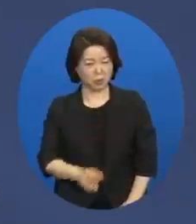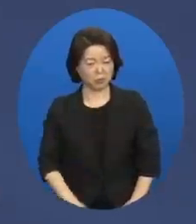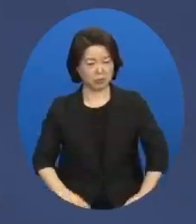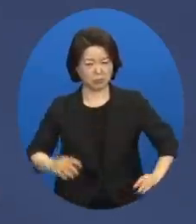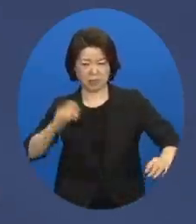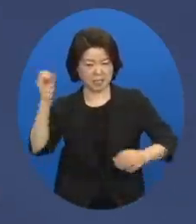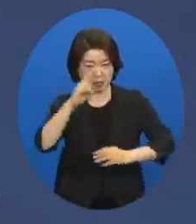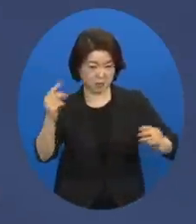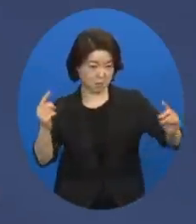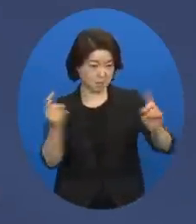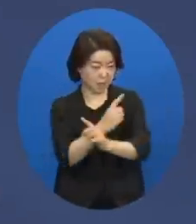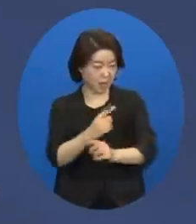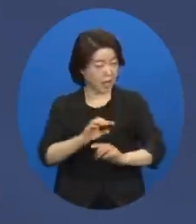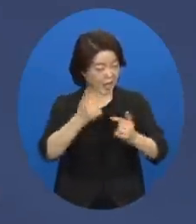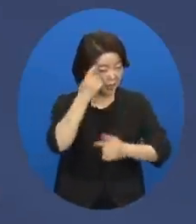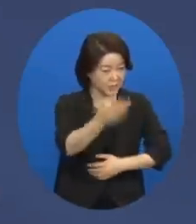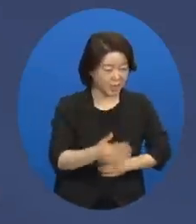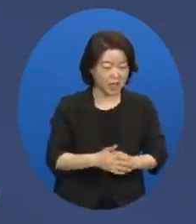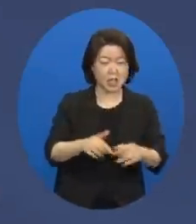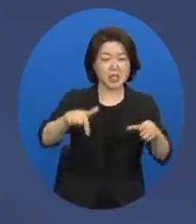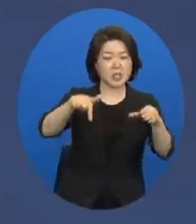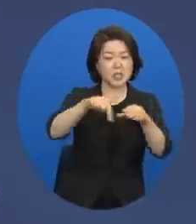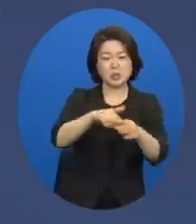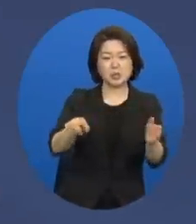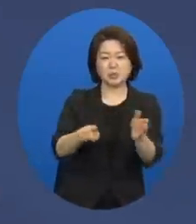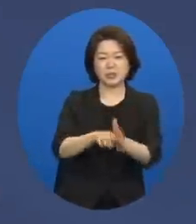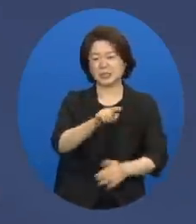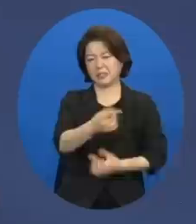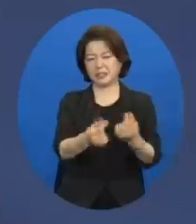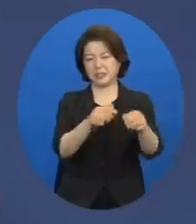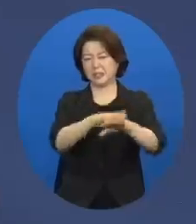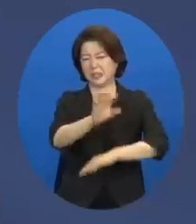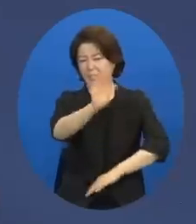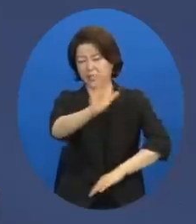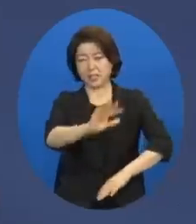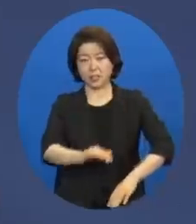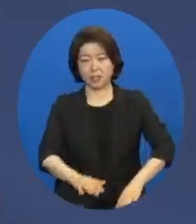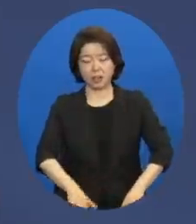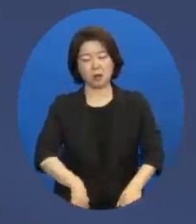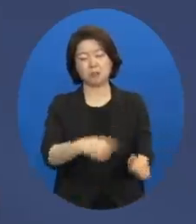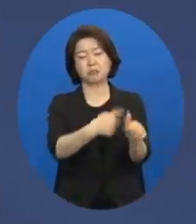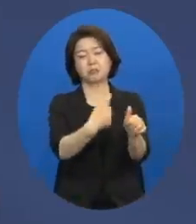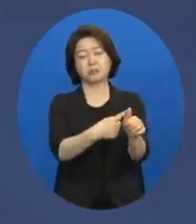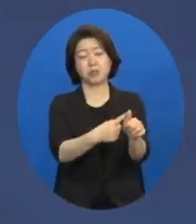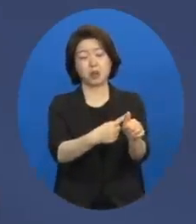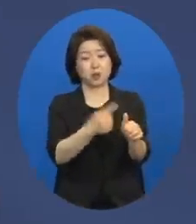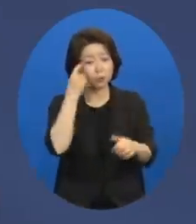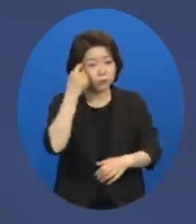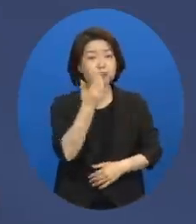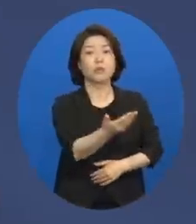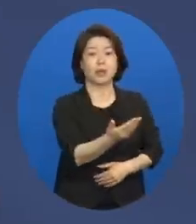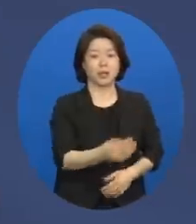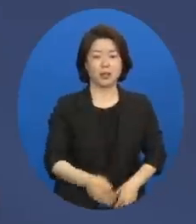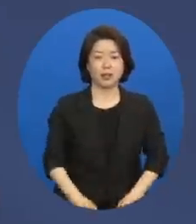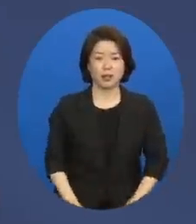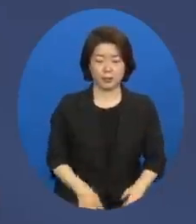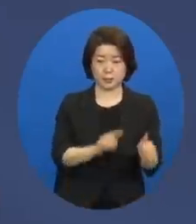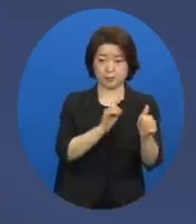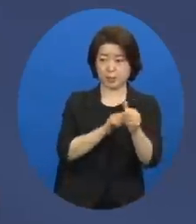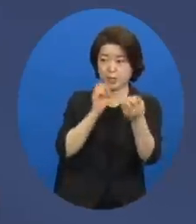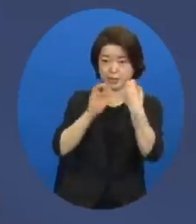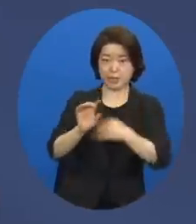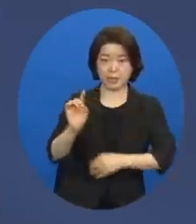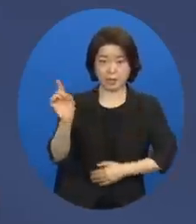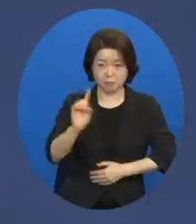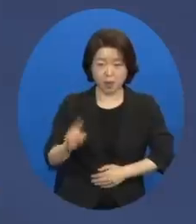극단적으로 이러는 거 아니냐고, 기독교 신앙생활에도 그런 식으로 하는 건 아니지 않냐, 이런 비아냥거리는 쪼로 물었는데 그가 대답한 말이